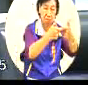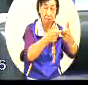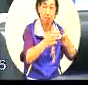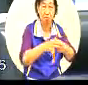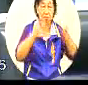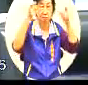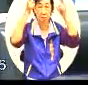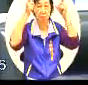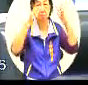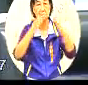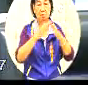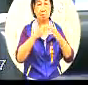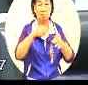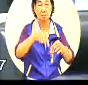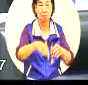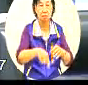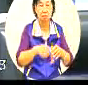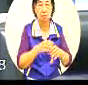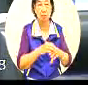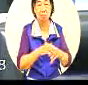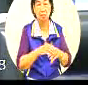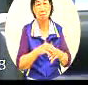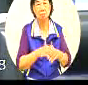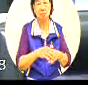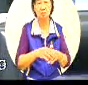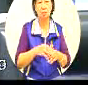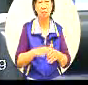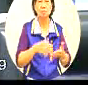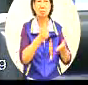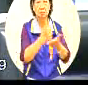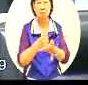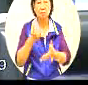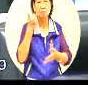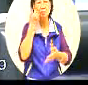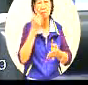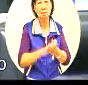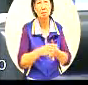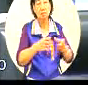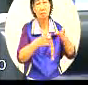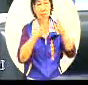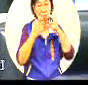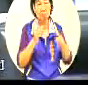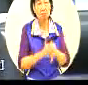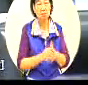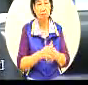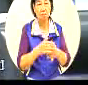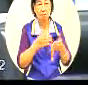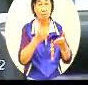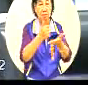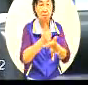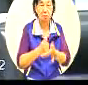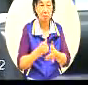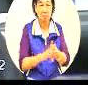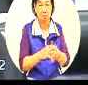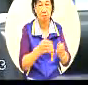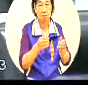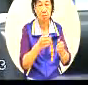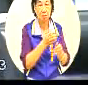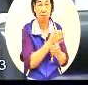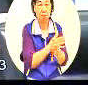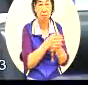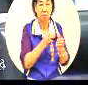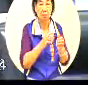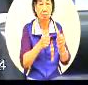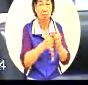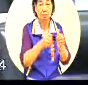下， 请市长回答， 或者是说您要请哪一位来？好， 请陈副市长回答。 谢谢议长，谢谢陈议员哈。